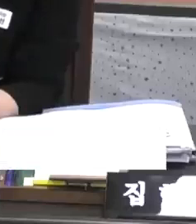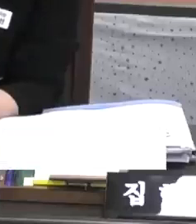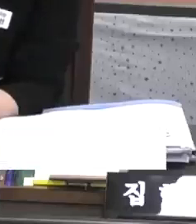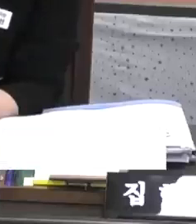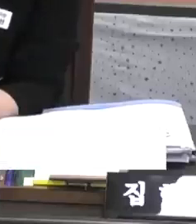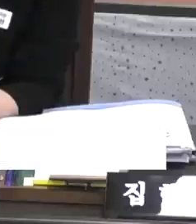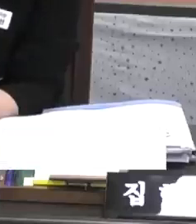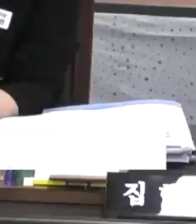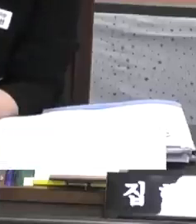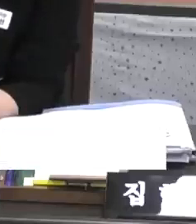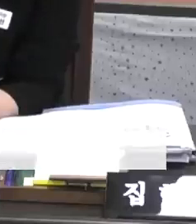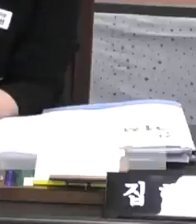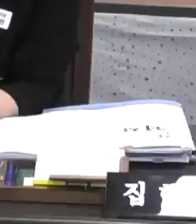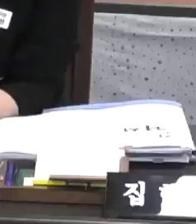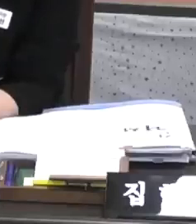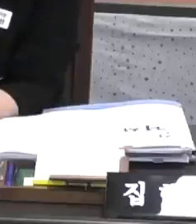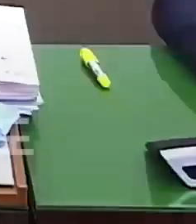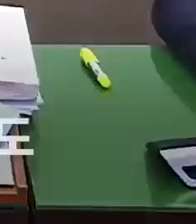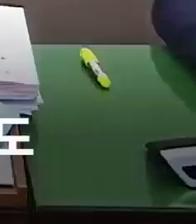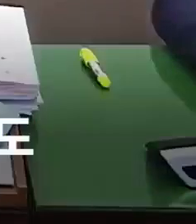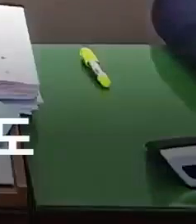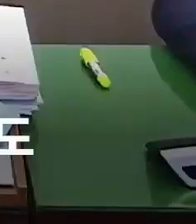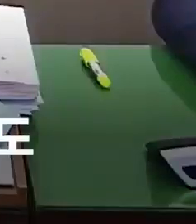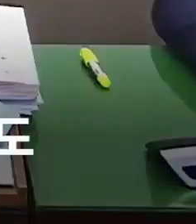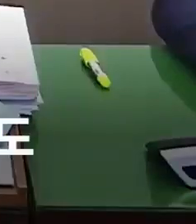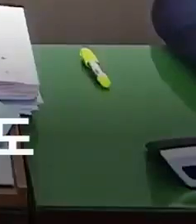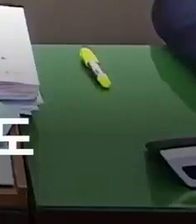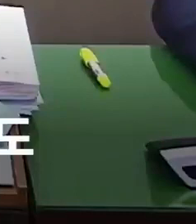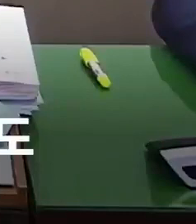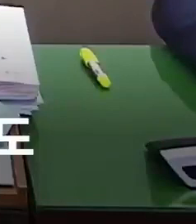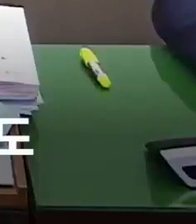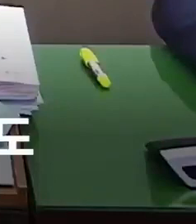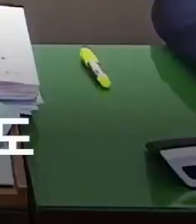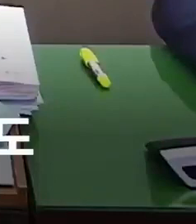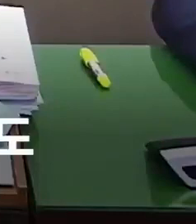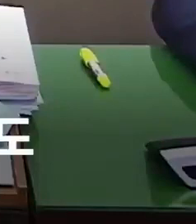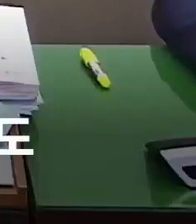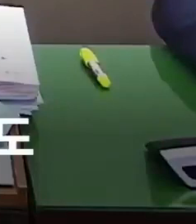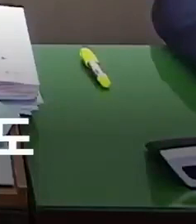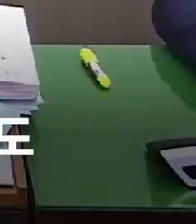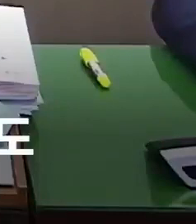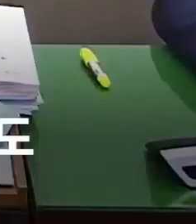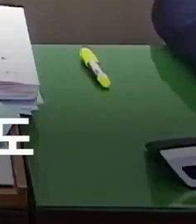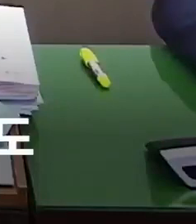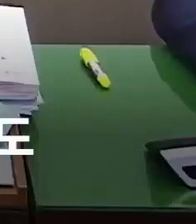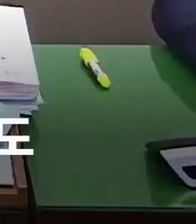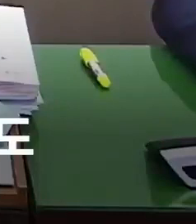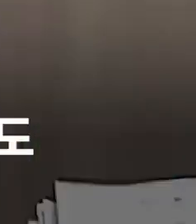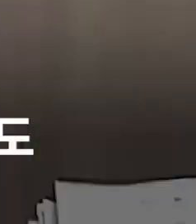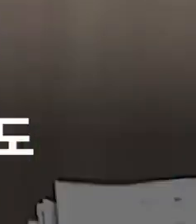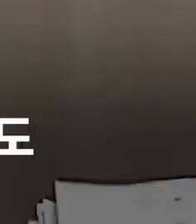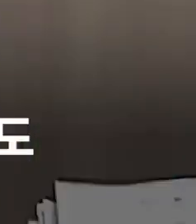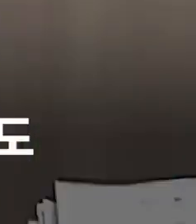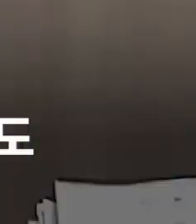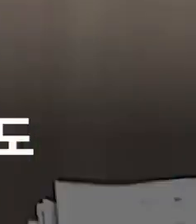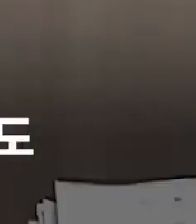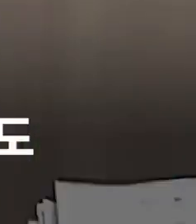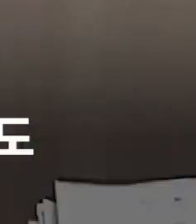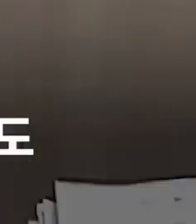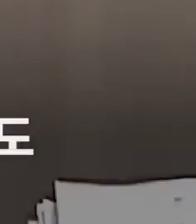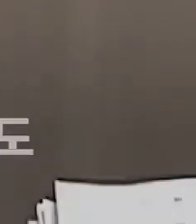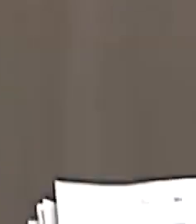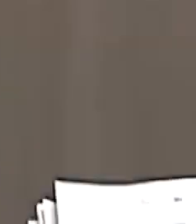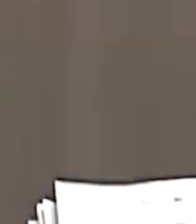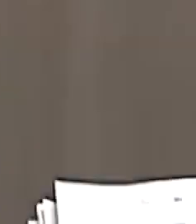좀 맞지 않다고 저는 생각합니다 양이어는 외국인 노동자들이 거제의 관광산업 발전에 부정적 영향을